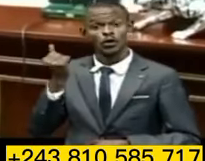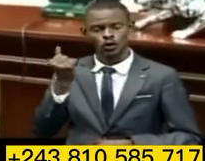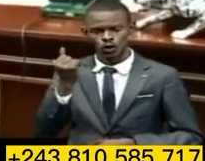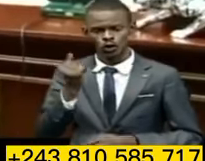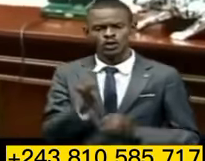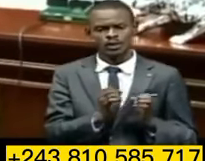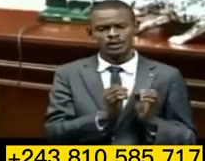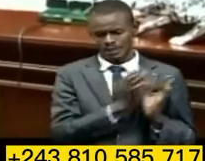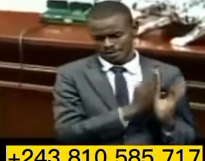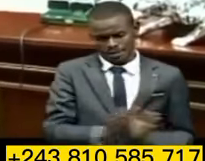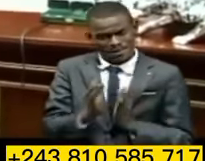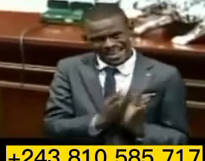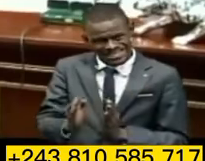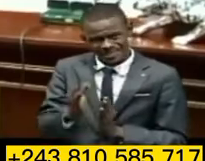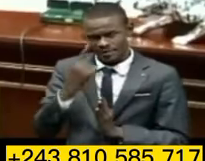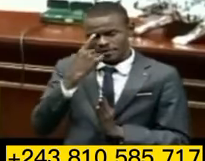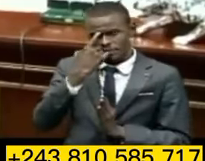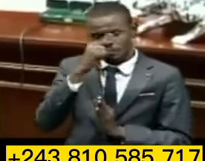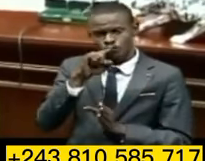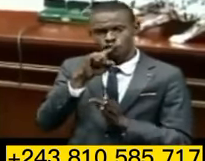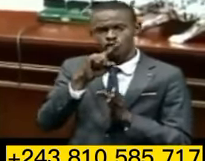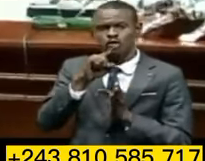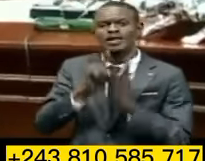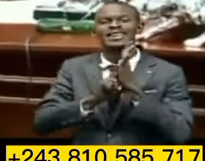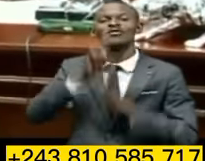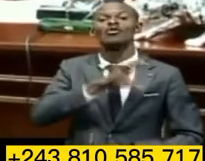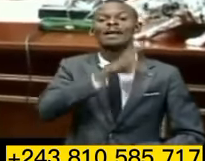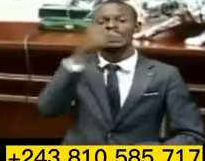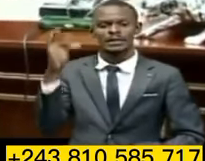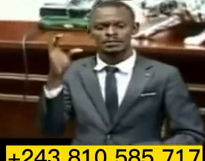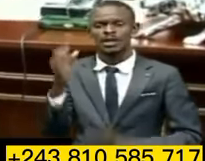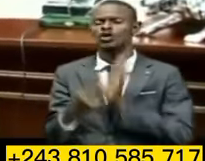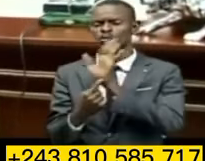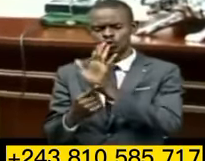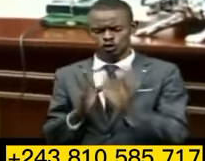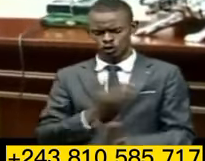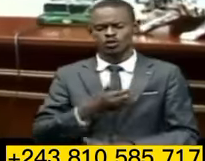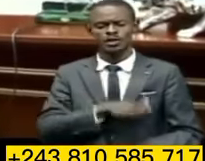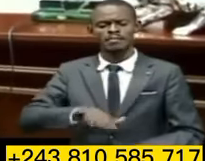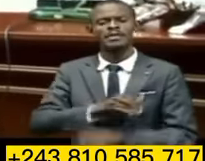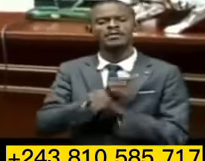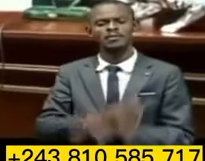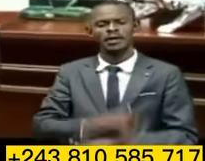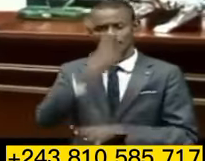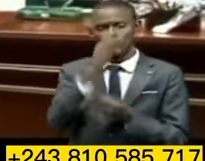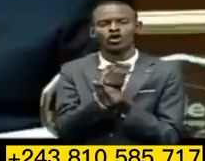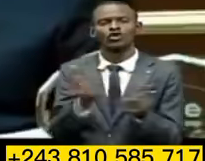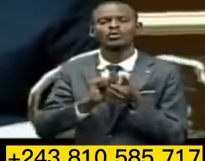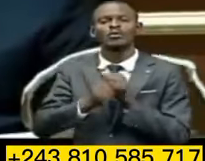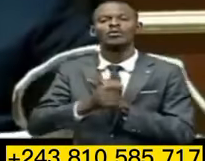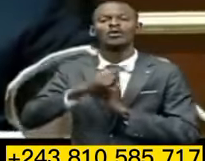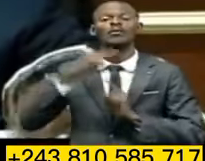ainsi notre volonté d'être un pays solution muni de projets concrets et mobilisé de ce